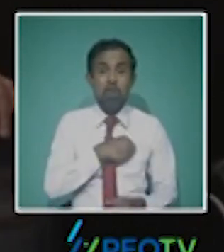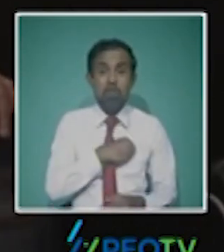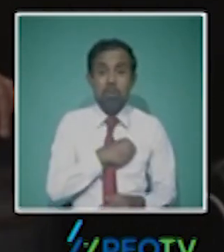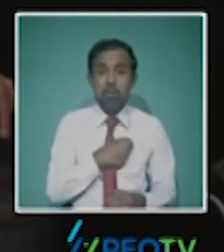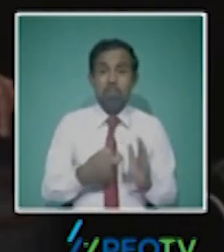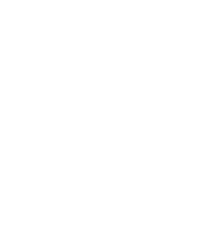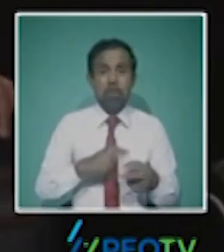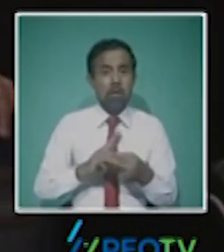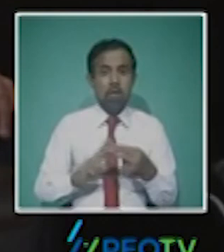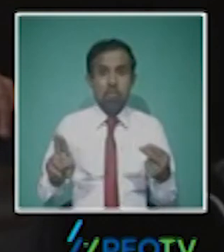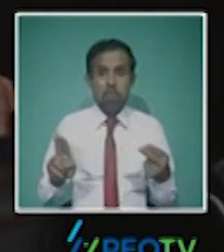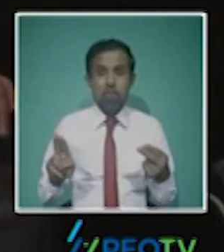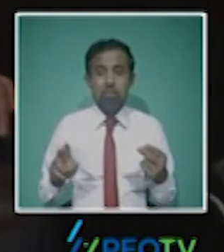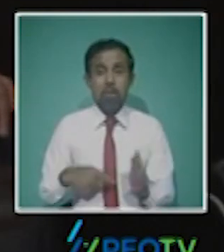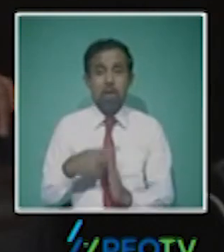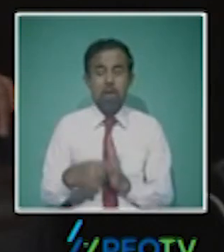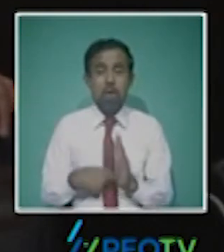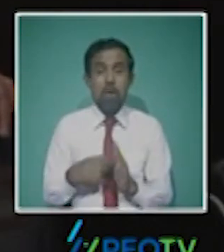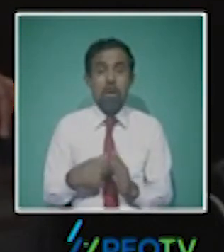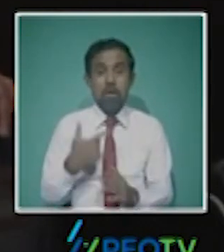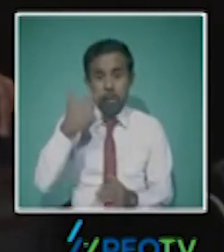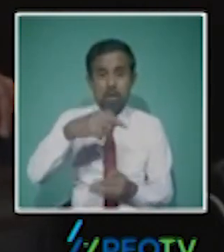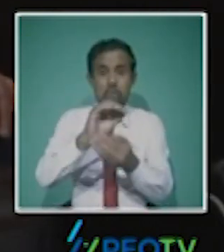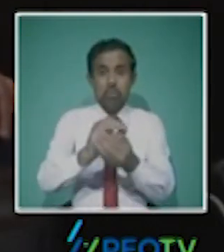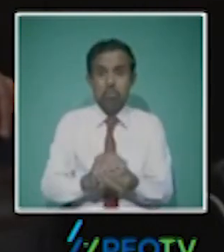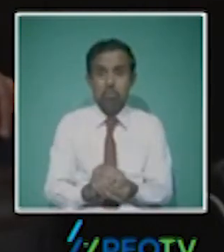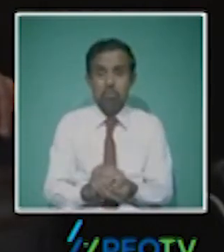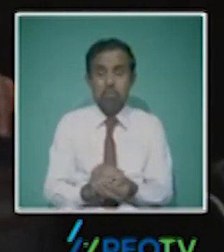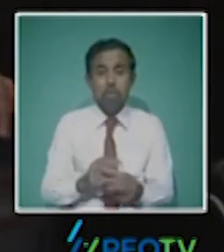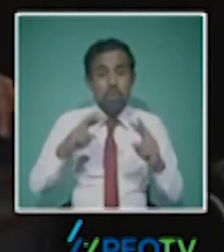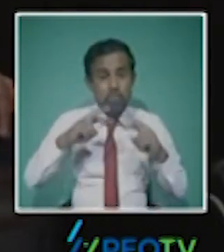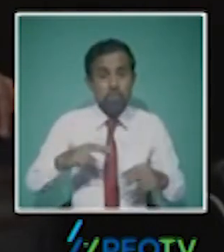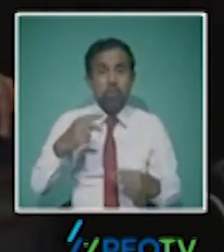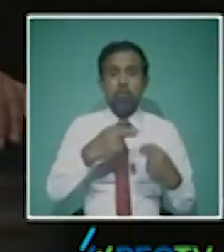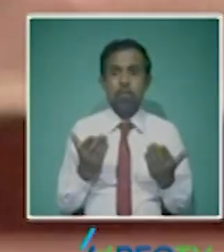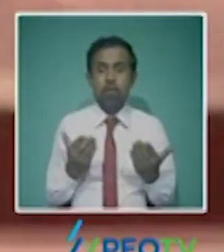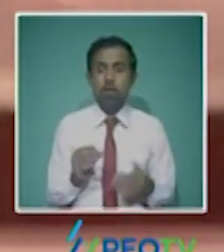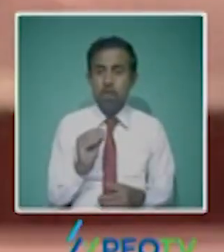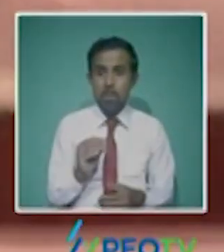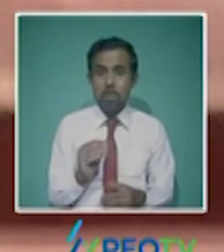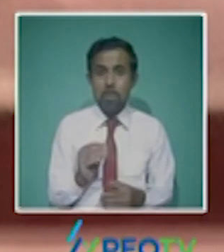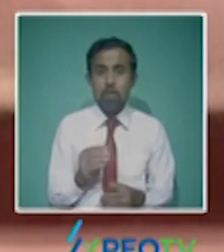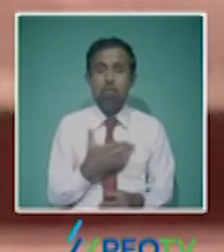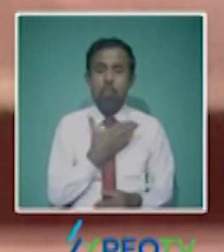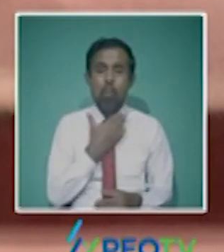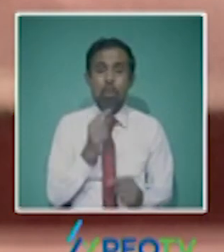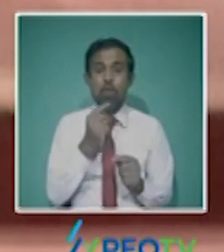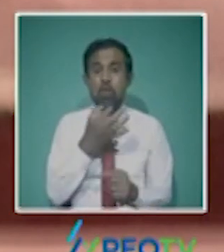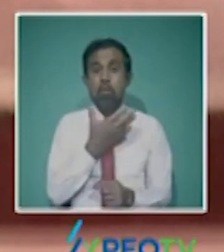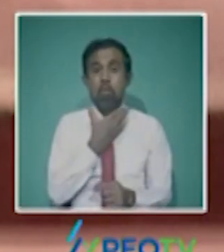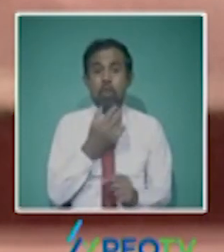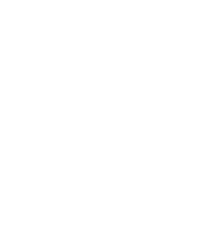පුච්ච ගන්න යන්නේ නැතුව මේ රටේ බලශක්ති සුරක්ෂිතතාව ගැන ගැඹුරු වගකීමකින් කටයුතු කරන්න කියලා බිල්ලෙක් මමන්න හදන ඔන්න